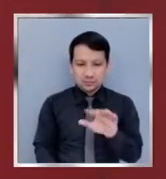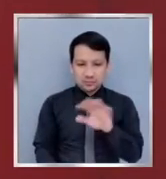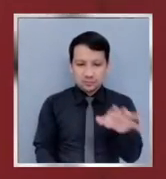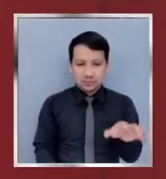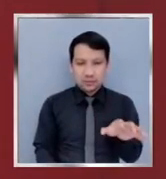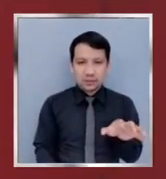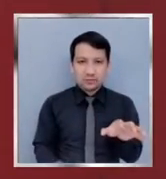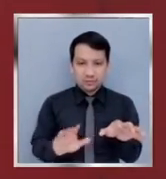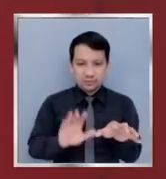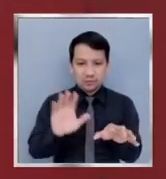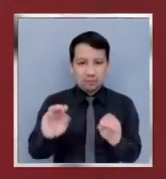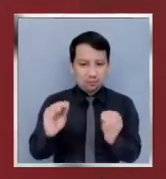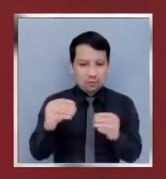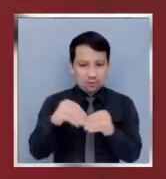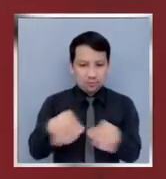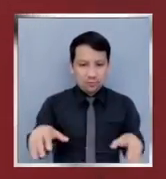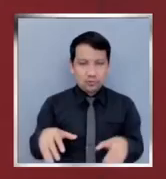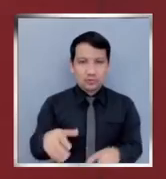na walang